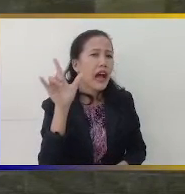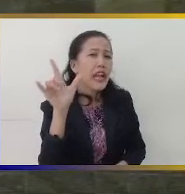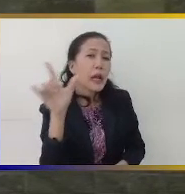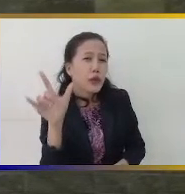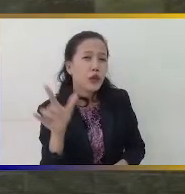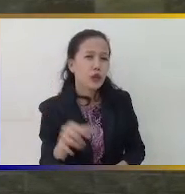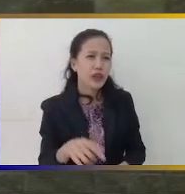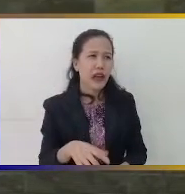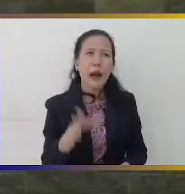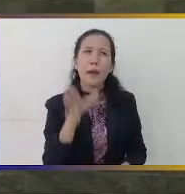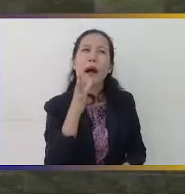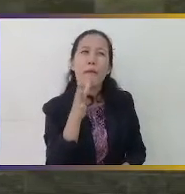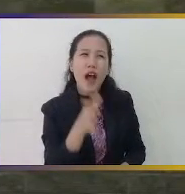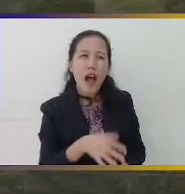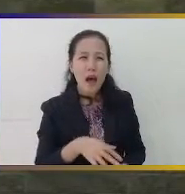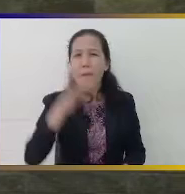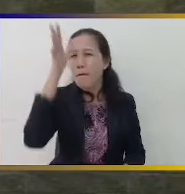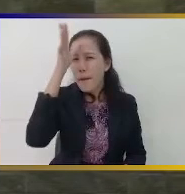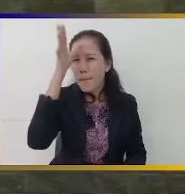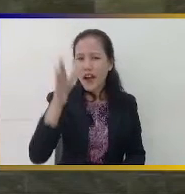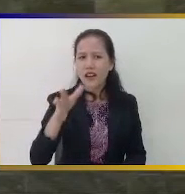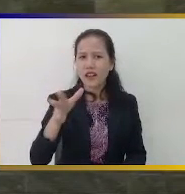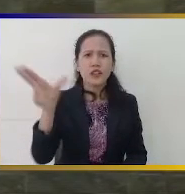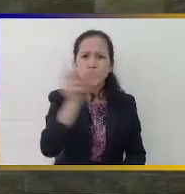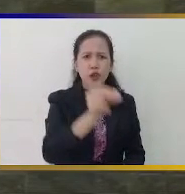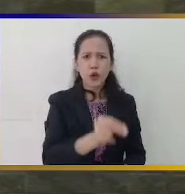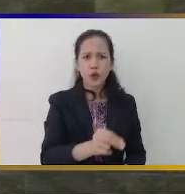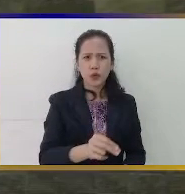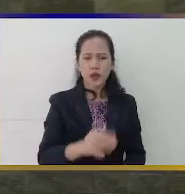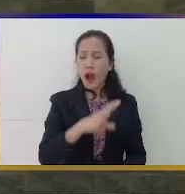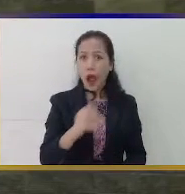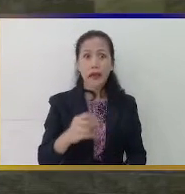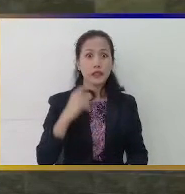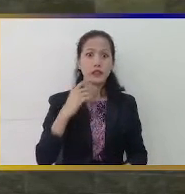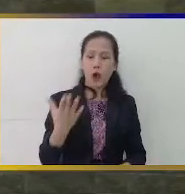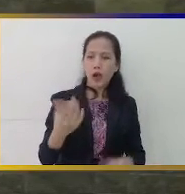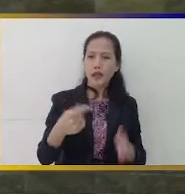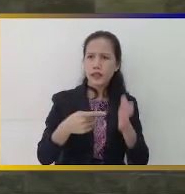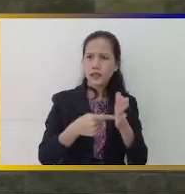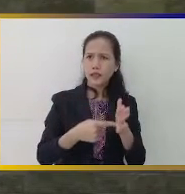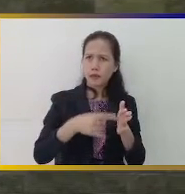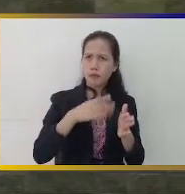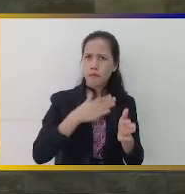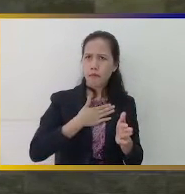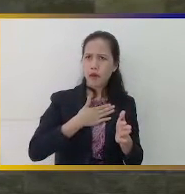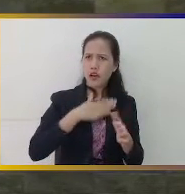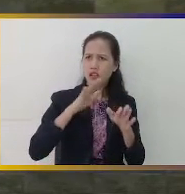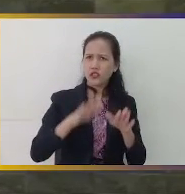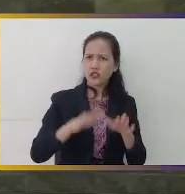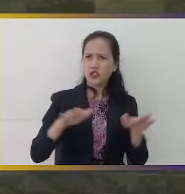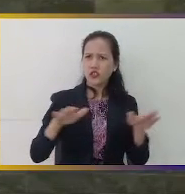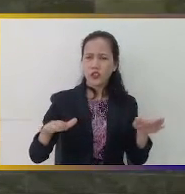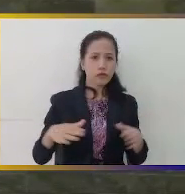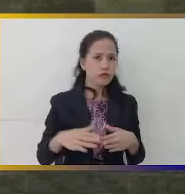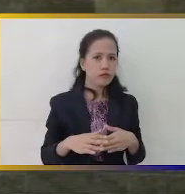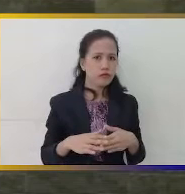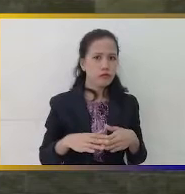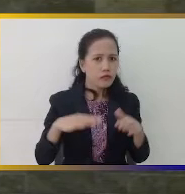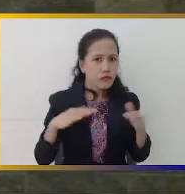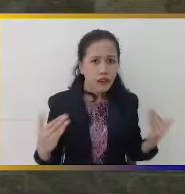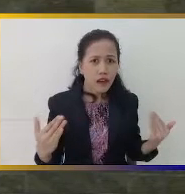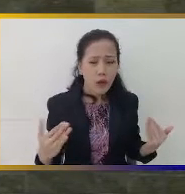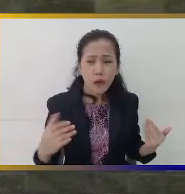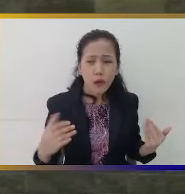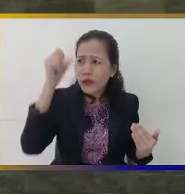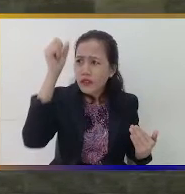na sasabihin, this is my child. And that is so-called the family sa panahon po natin yon. Yan po